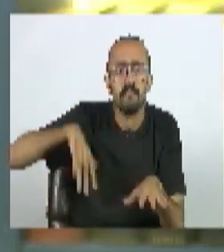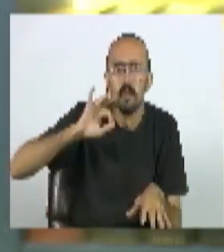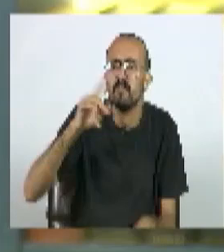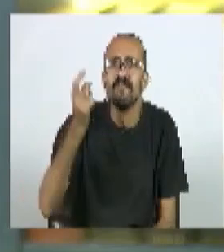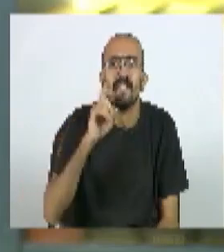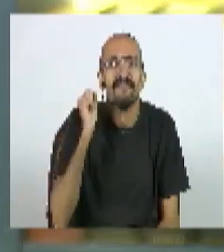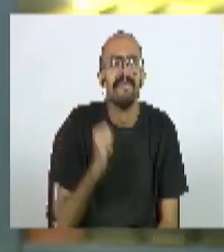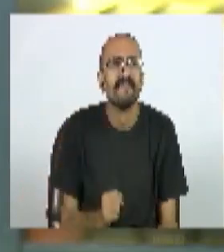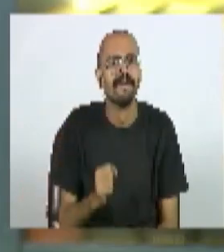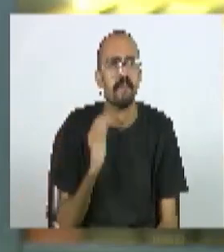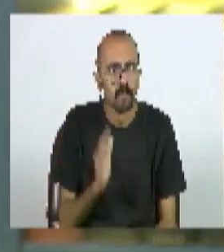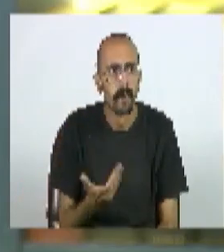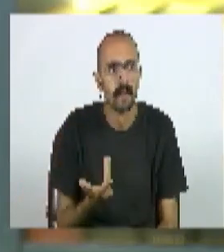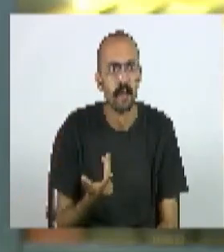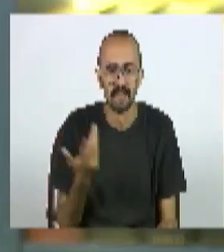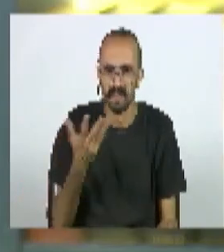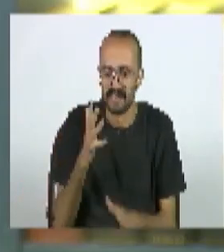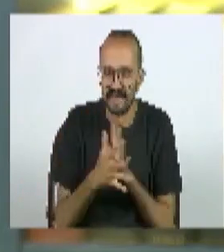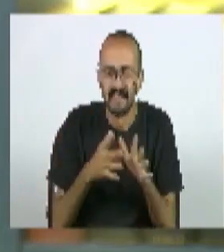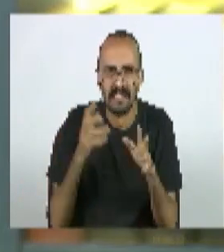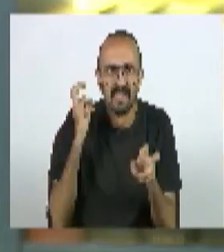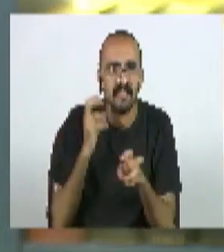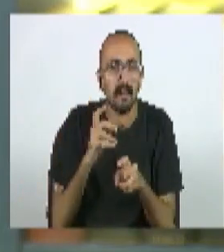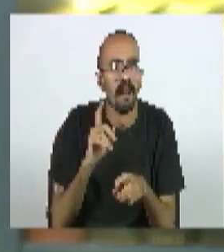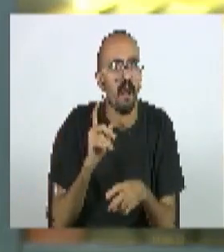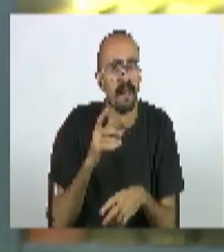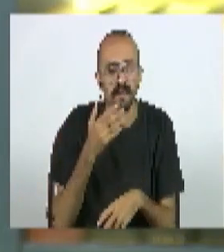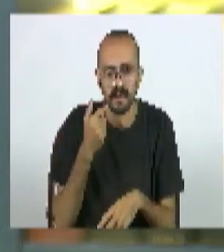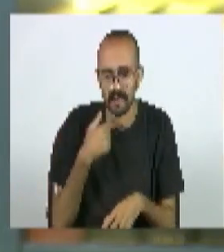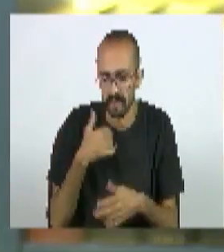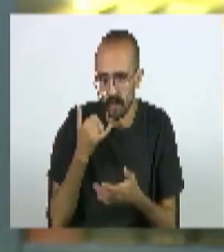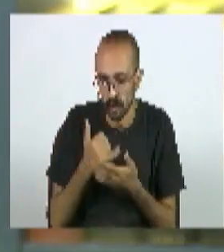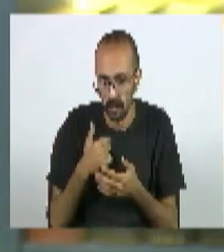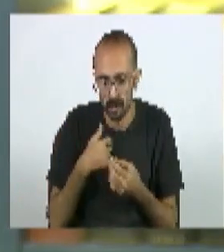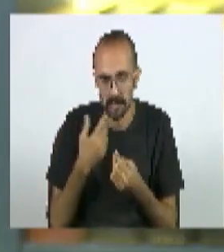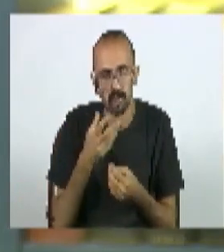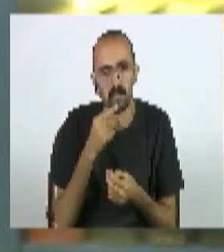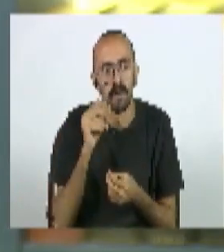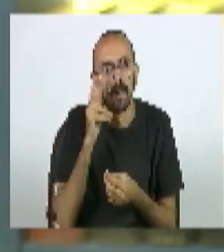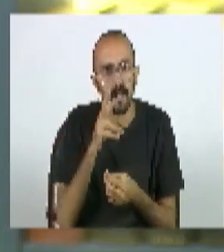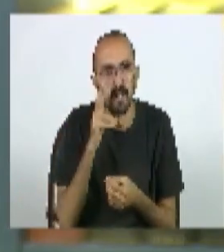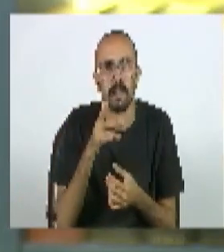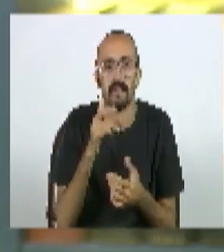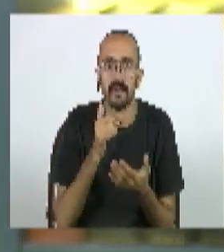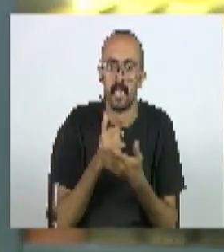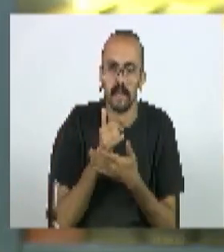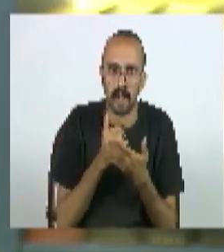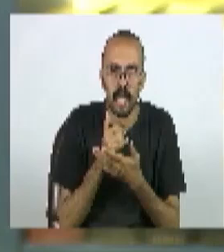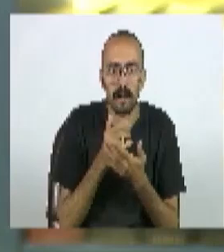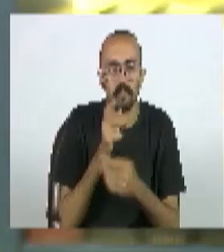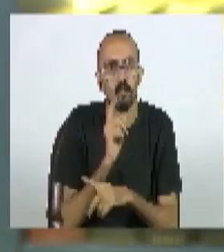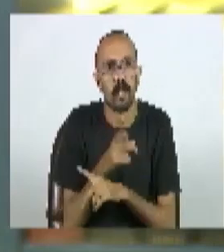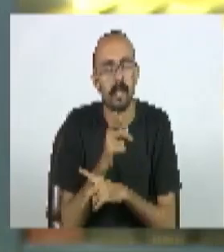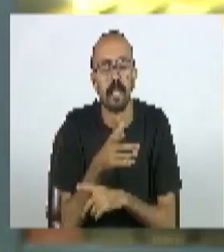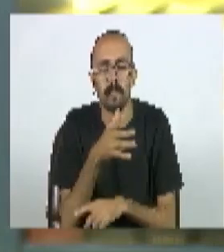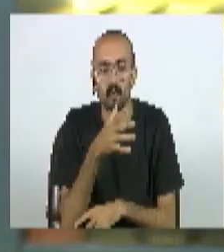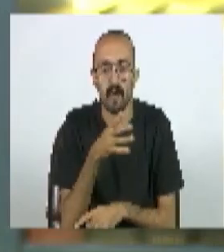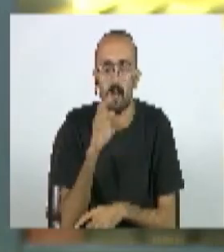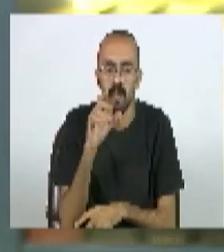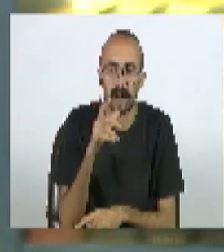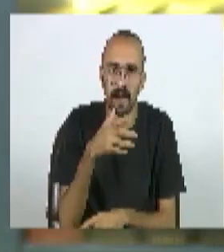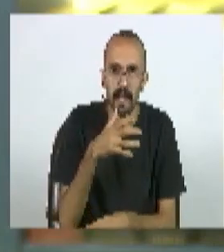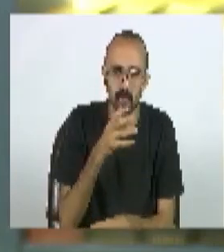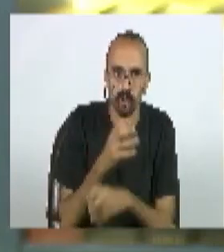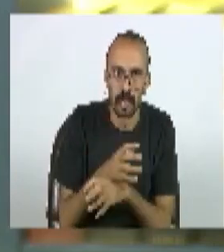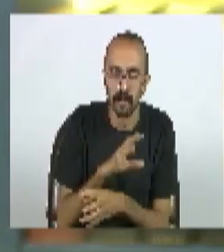يستوعبوش تعقيدات الأفكار. لكن القيادات الوسيطة زي الإعلام وزي المدارس أو المدرسين أو خلافه،